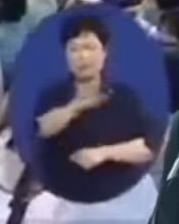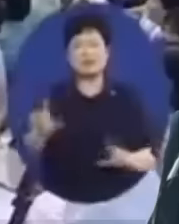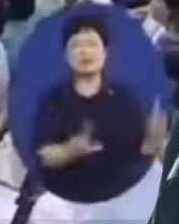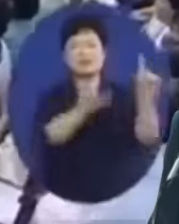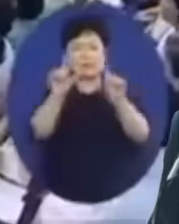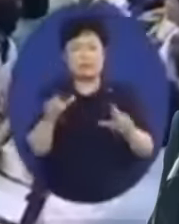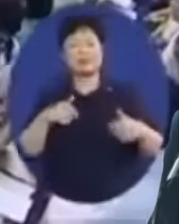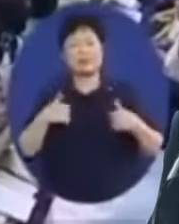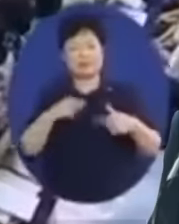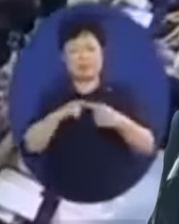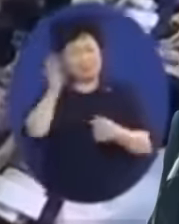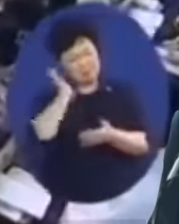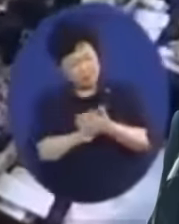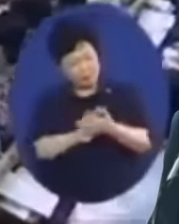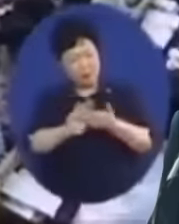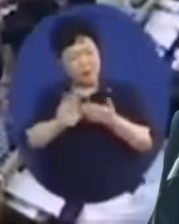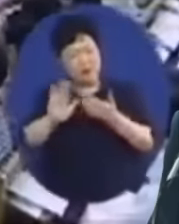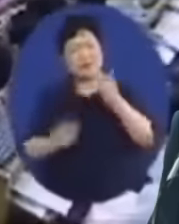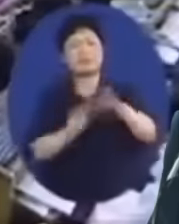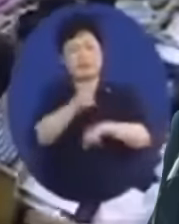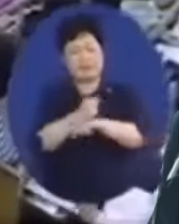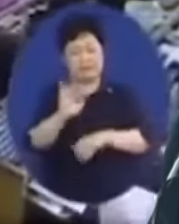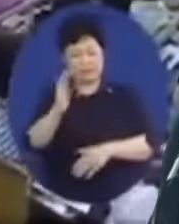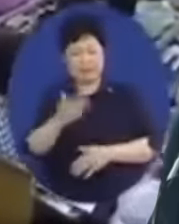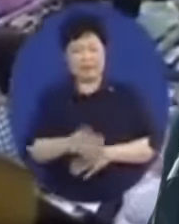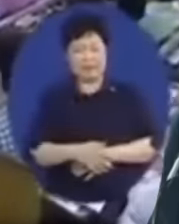삶은 기쁨과 평안이 넘치게 되는 것입니다.